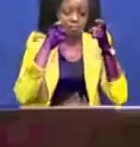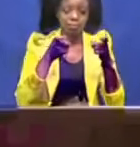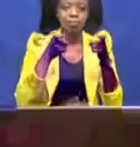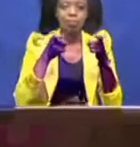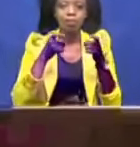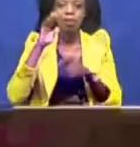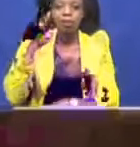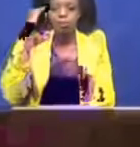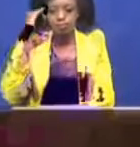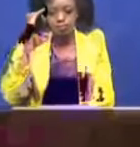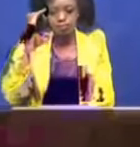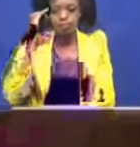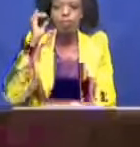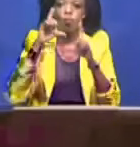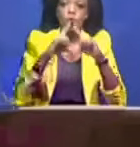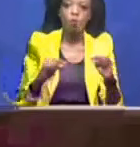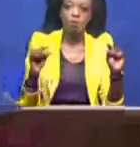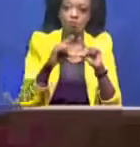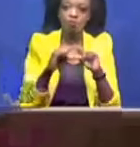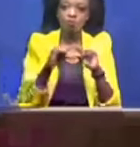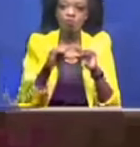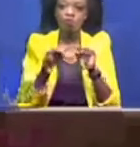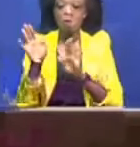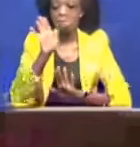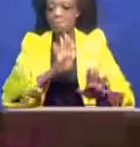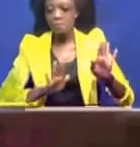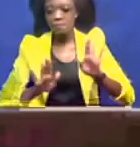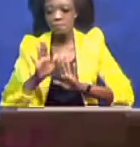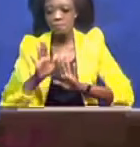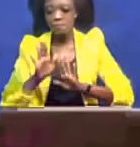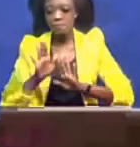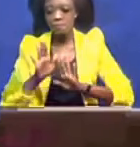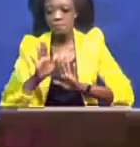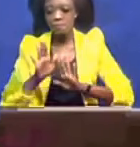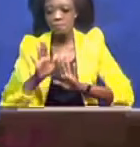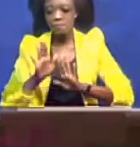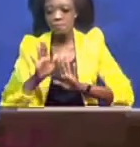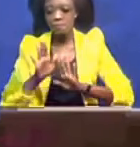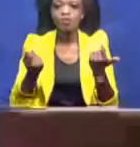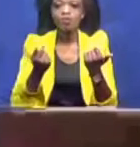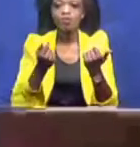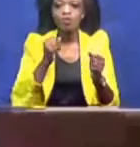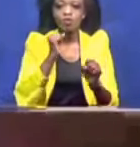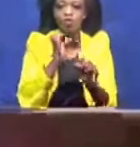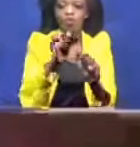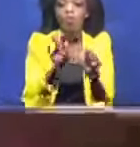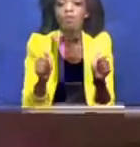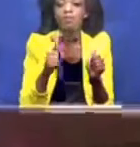kwa mawazo, kwa maneno, kwa vitendo na kutotimiza wajibu.